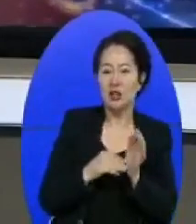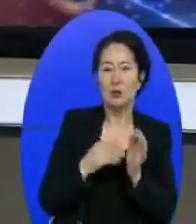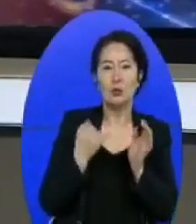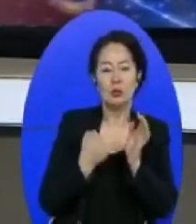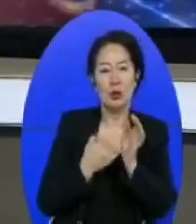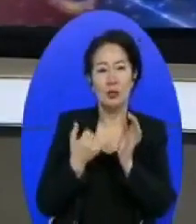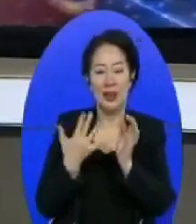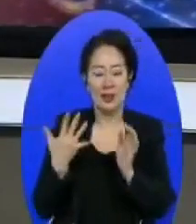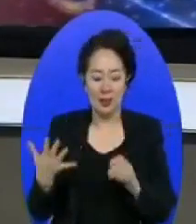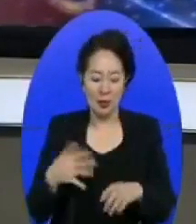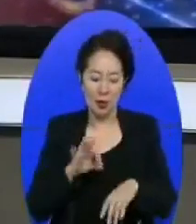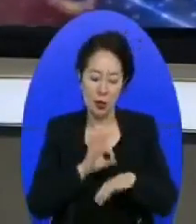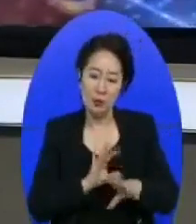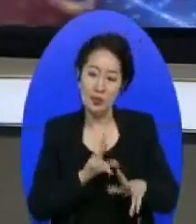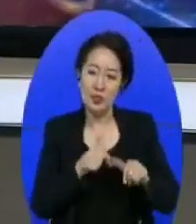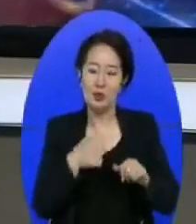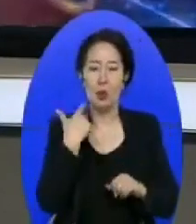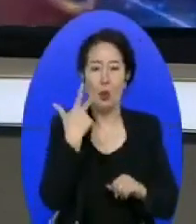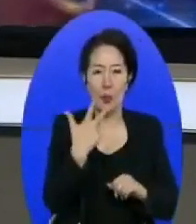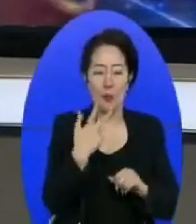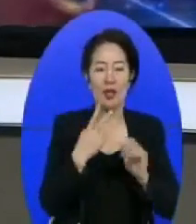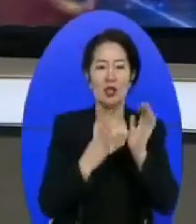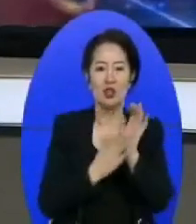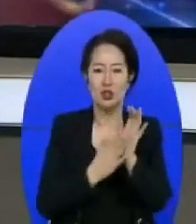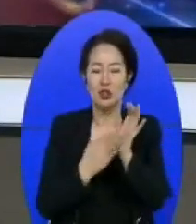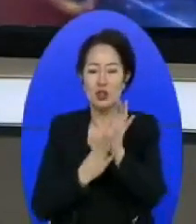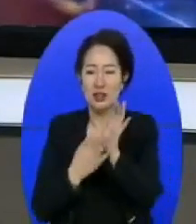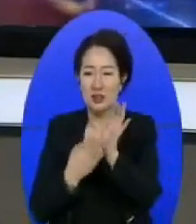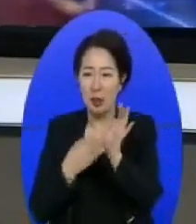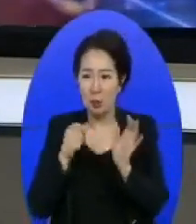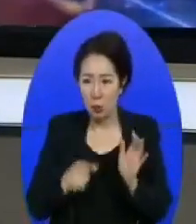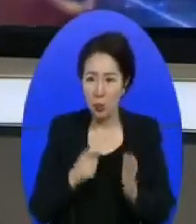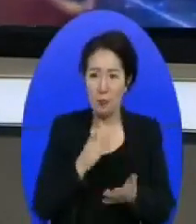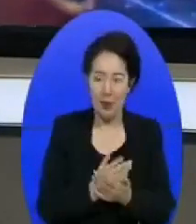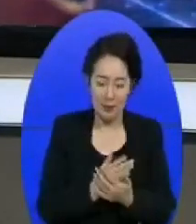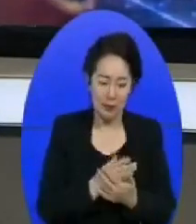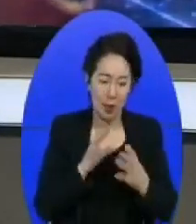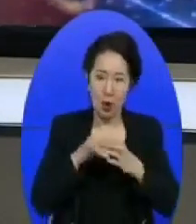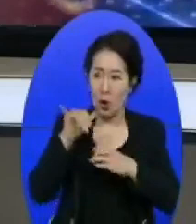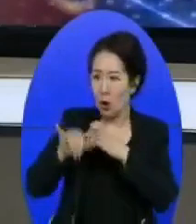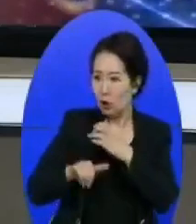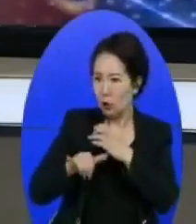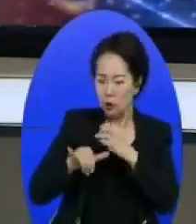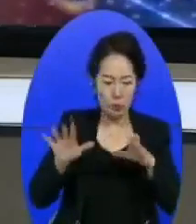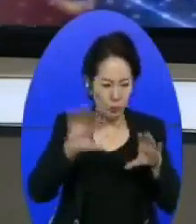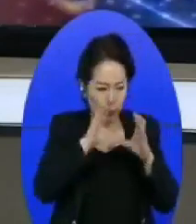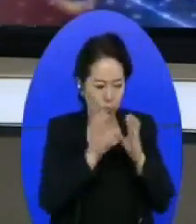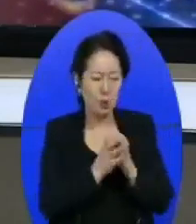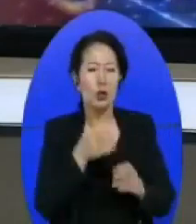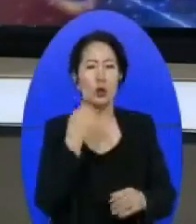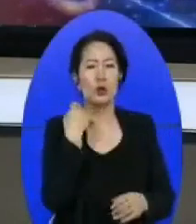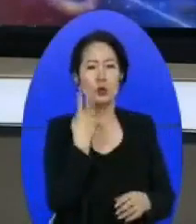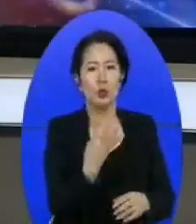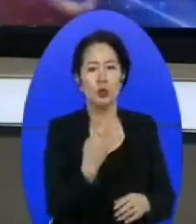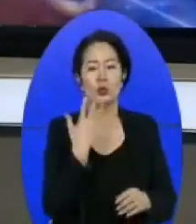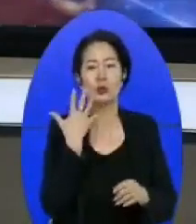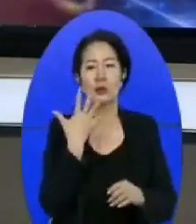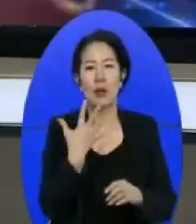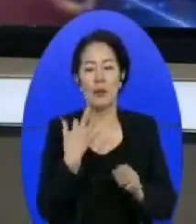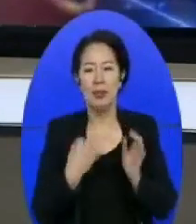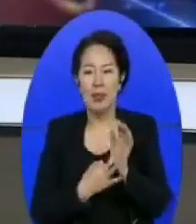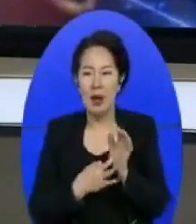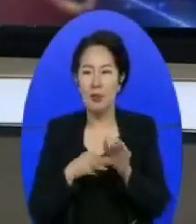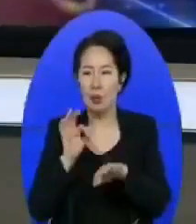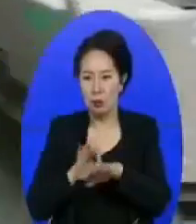21675, эдгэрсэн 3998 хүн бүртгэгдчихэ. Харин олон улсын түвшинд бол нийтдээ 458 та халдварт тохиолдол